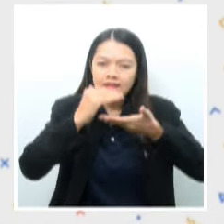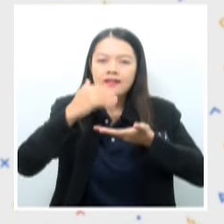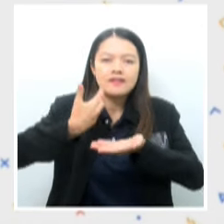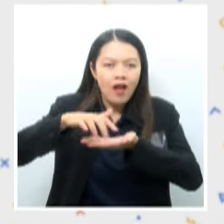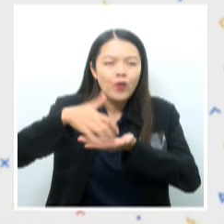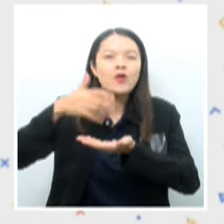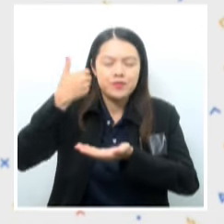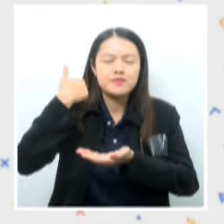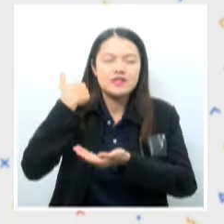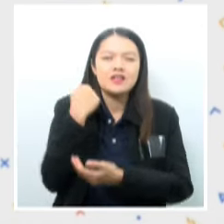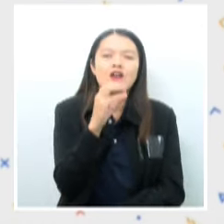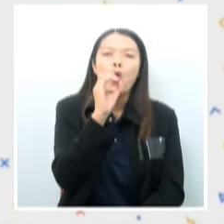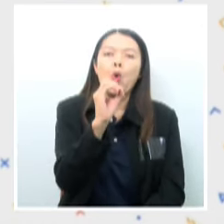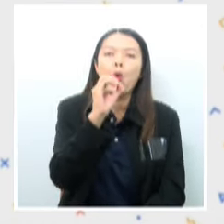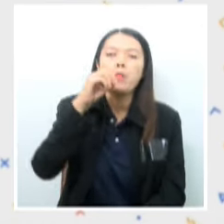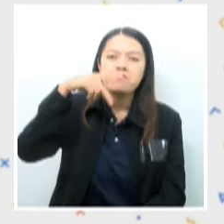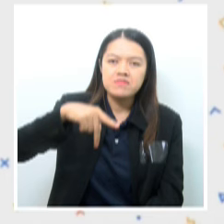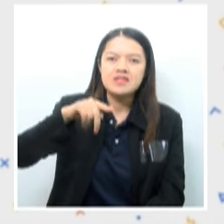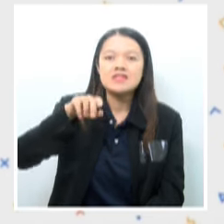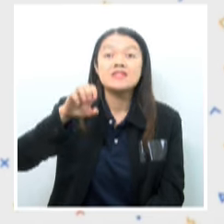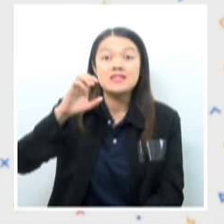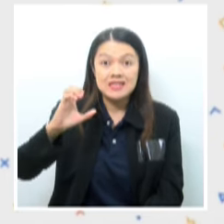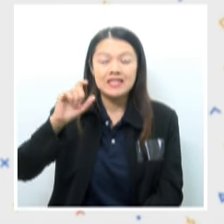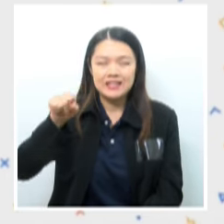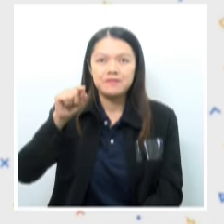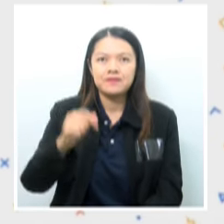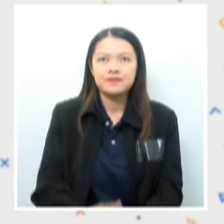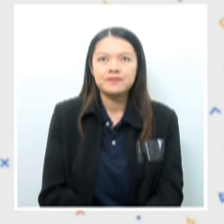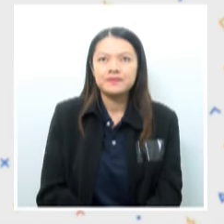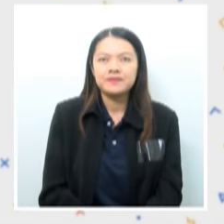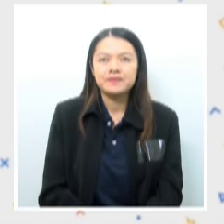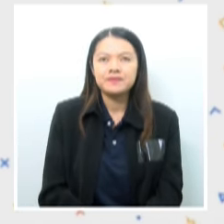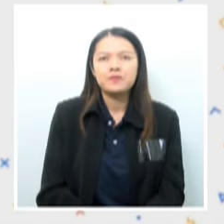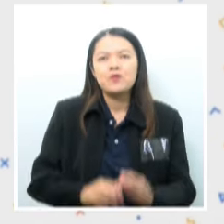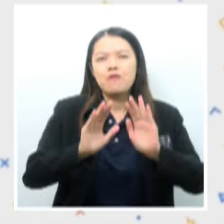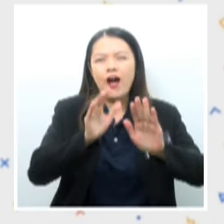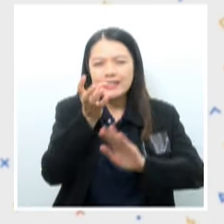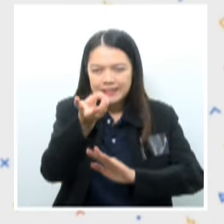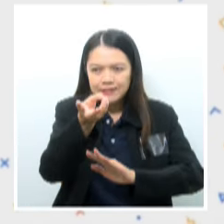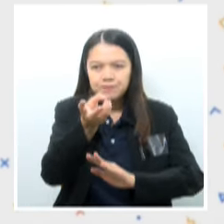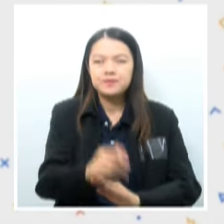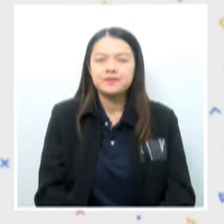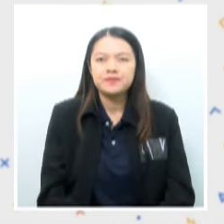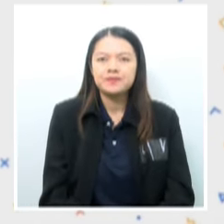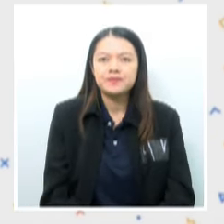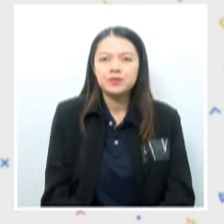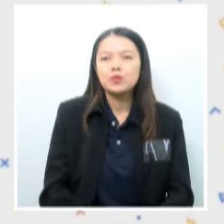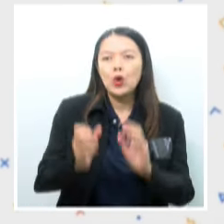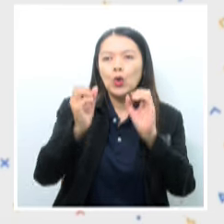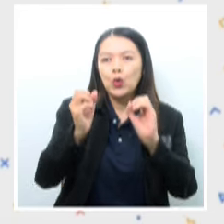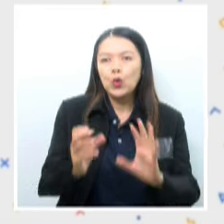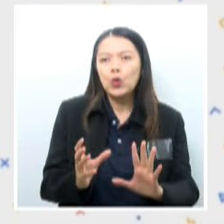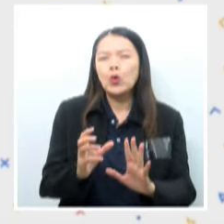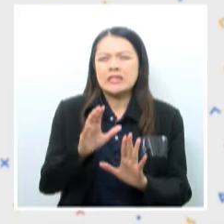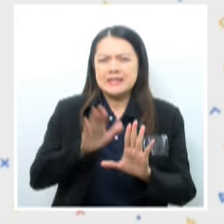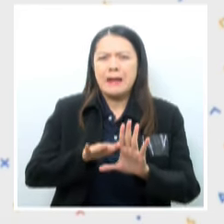ซึ่งผ่านช่อง OBEC Channel นี้นะครับแล้วก็ฝากนิดนึงสั้นๆนะครับไปยังที่คุณครูที่กำลังสมัครสอบครู